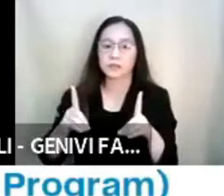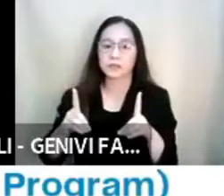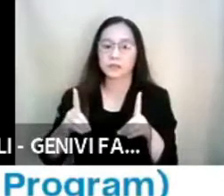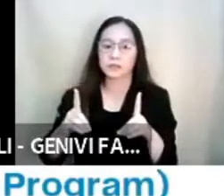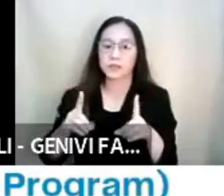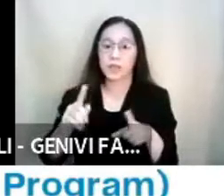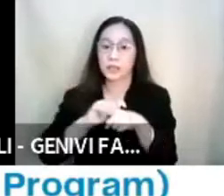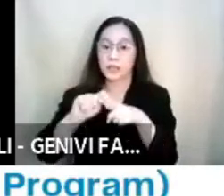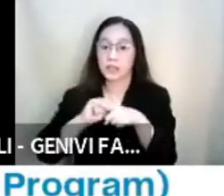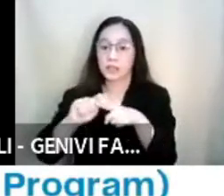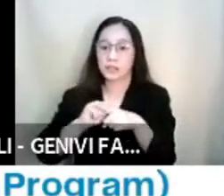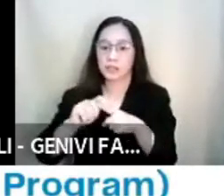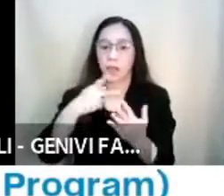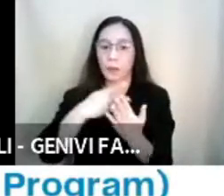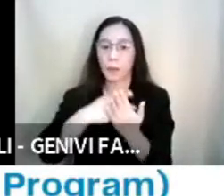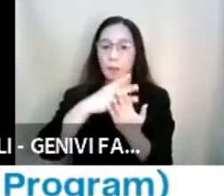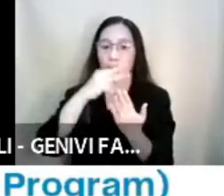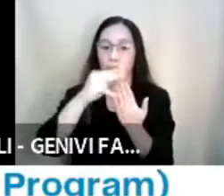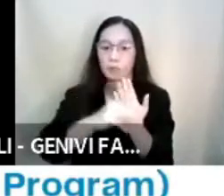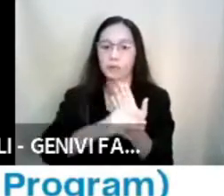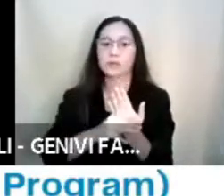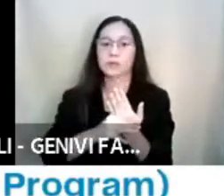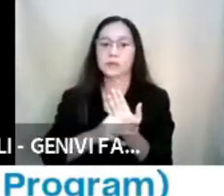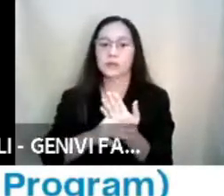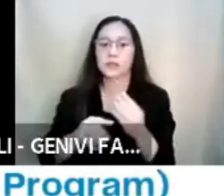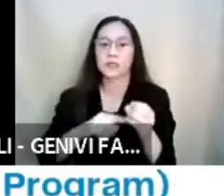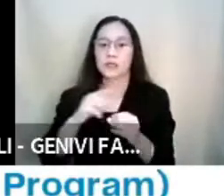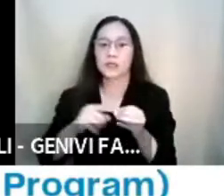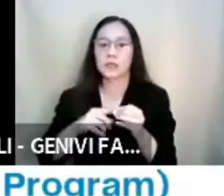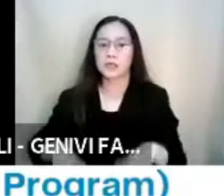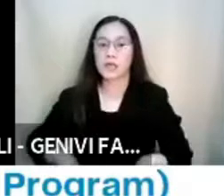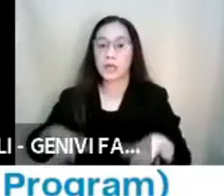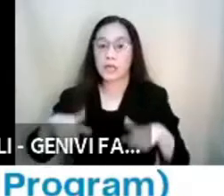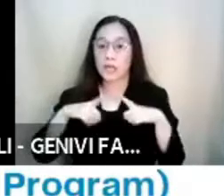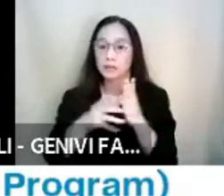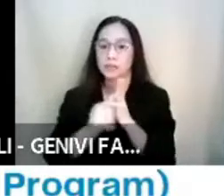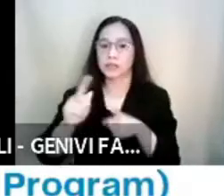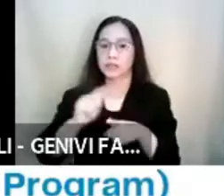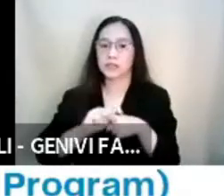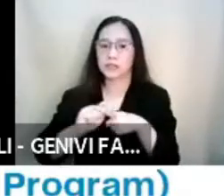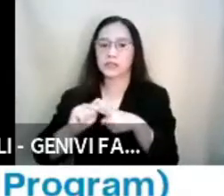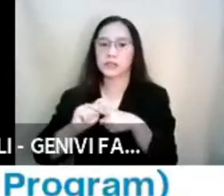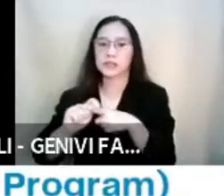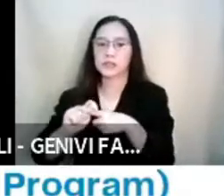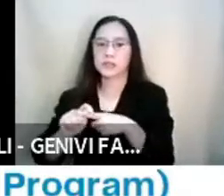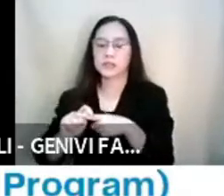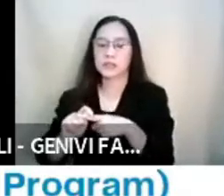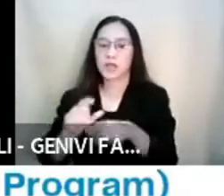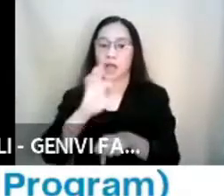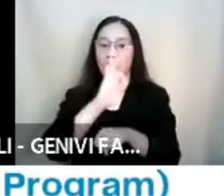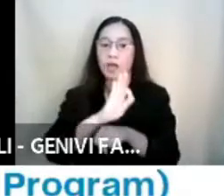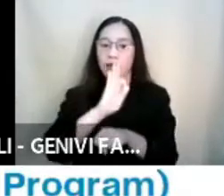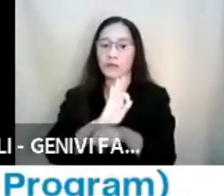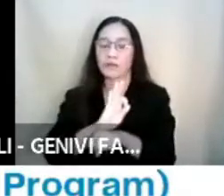and training program ay ang tinatawag na life skills training, no, through a functional curriculum. So dito pumapasok